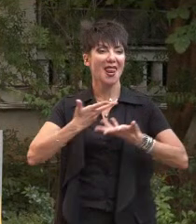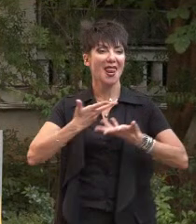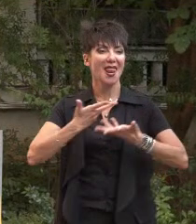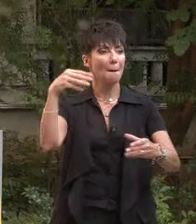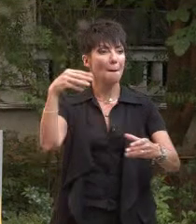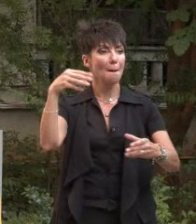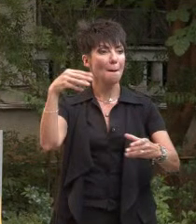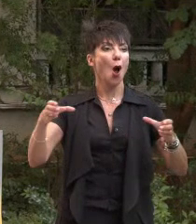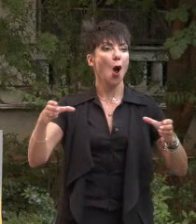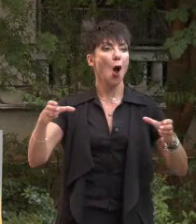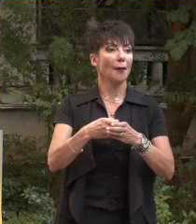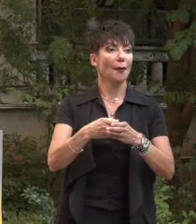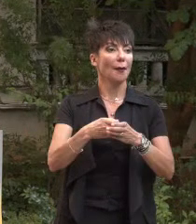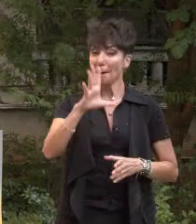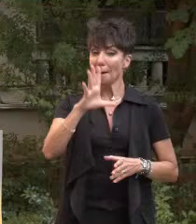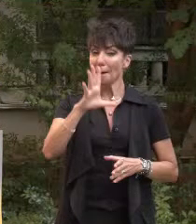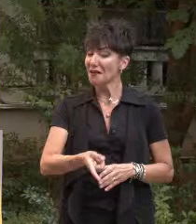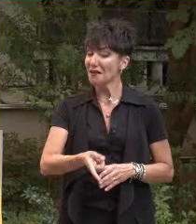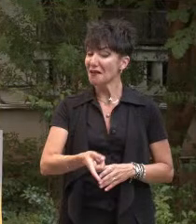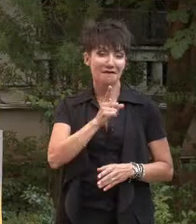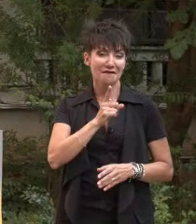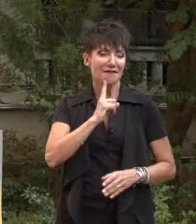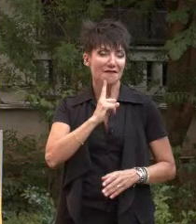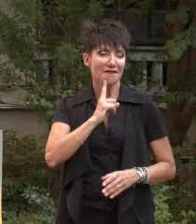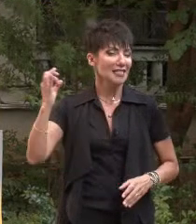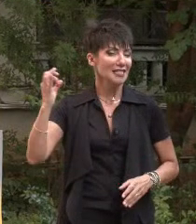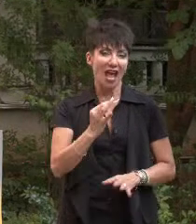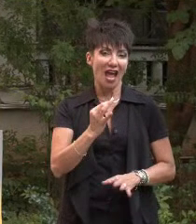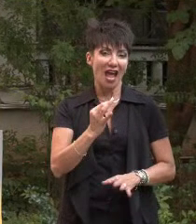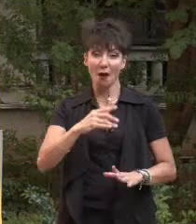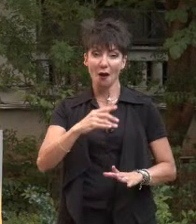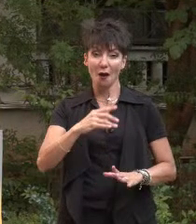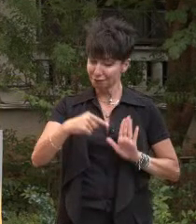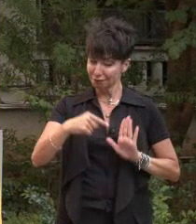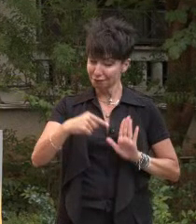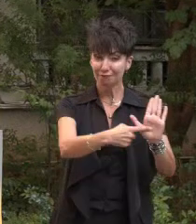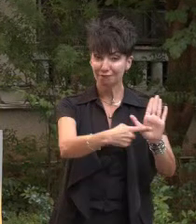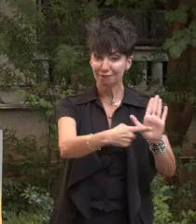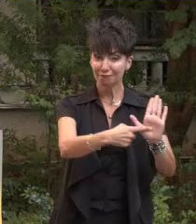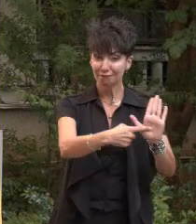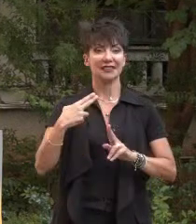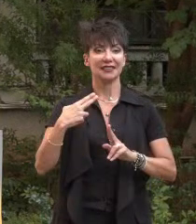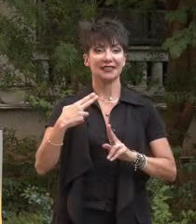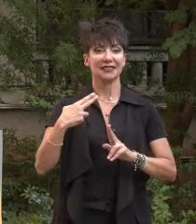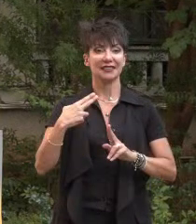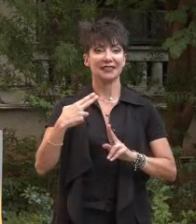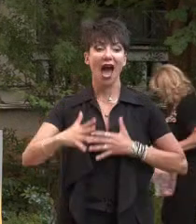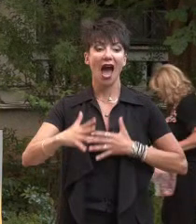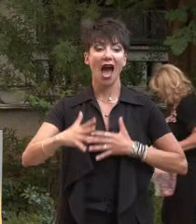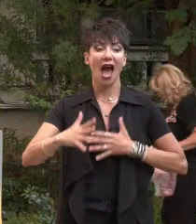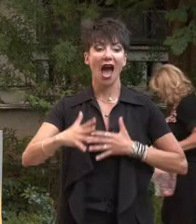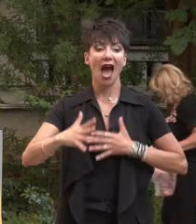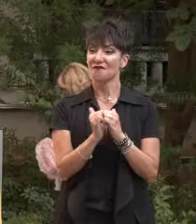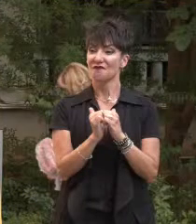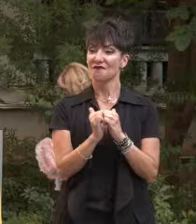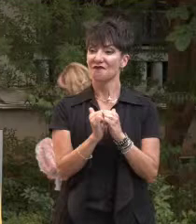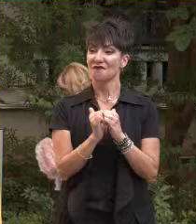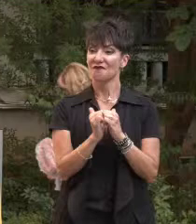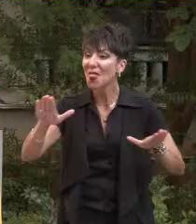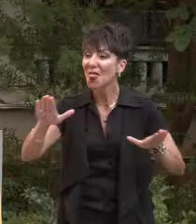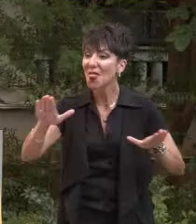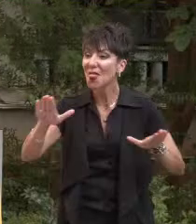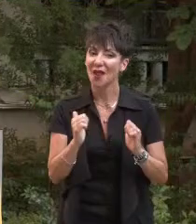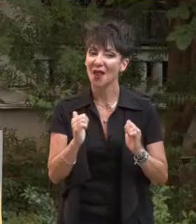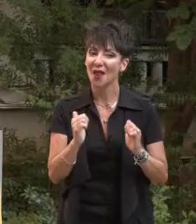αποτελούν πραγματικά ό,τι καλύτερο έχουμε να επιδείξουμε. αγαπητοί μας φίλοι, μικροί